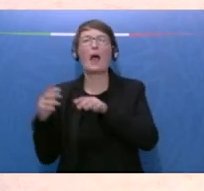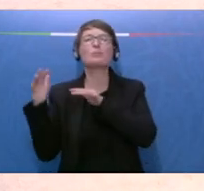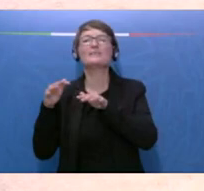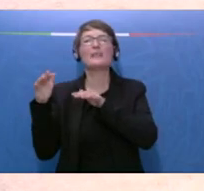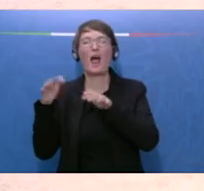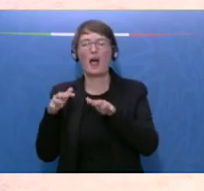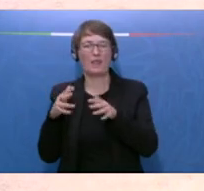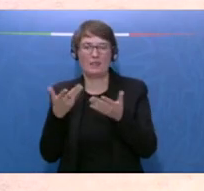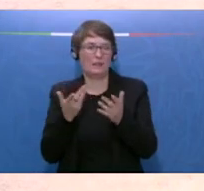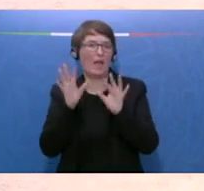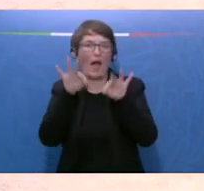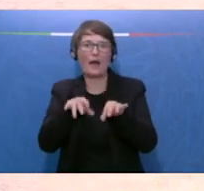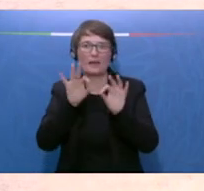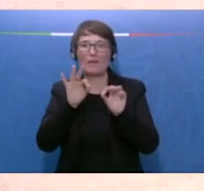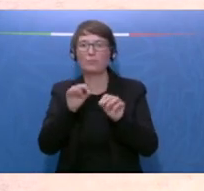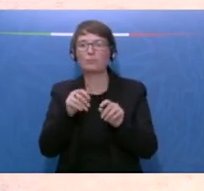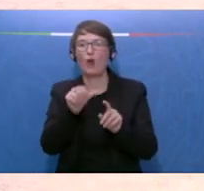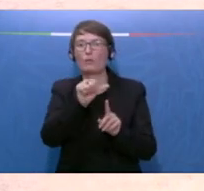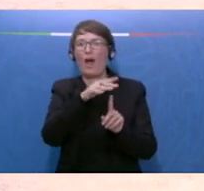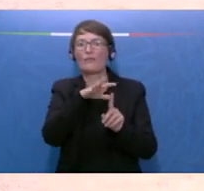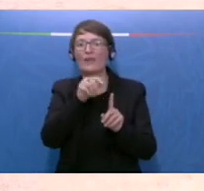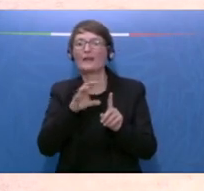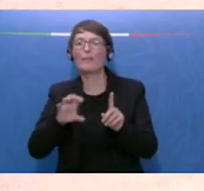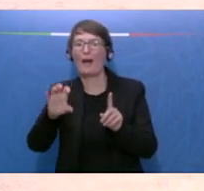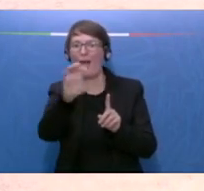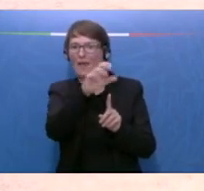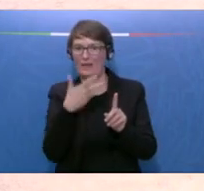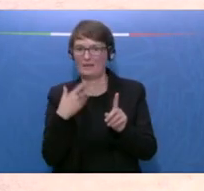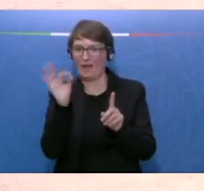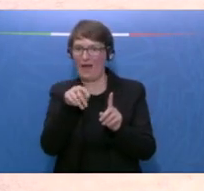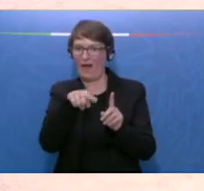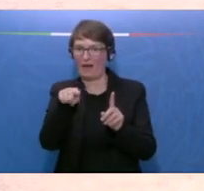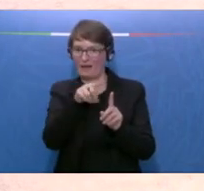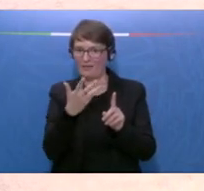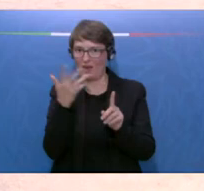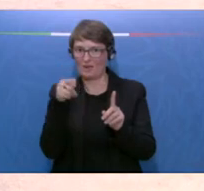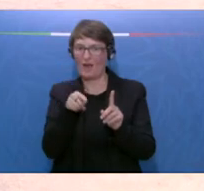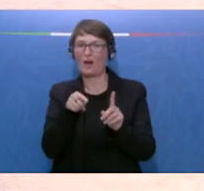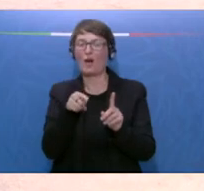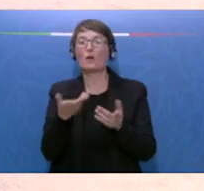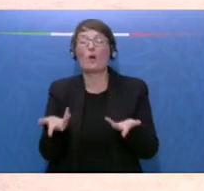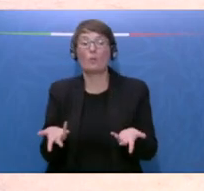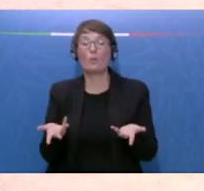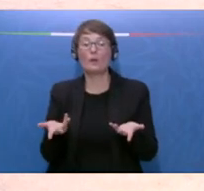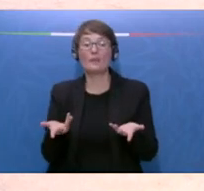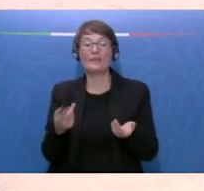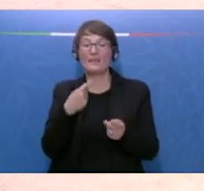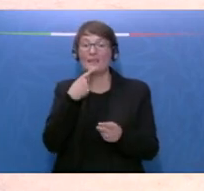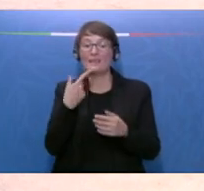definire nei paesi vicini per il momento e quindi i paesi c